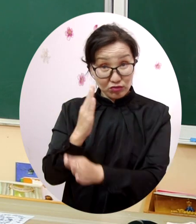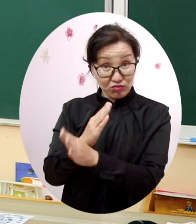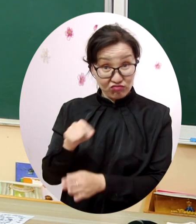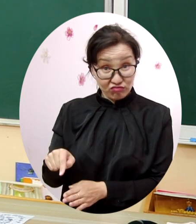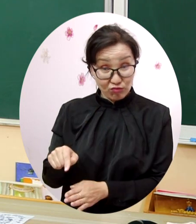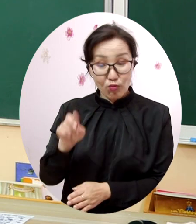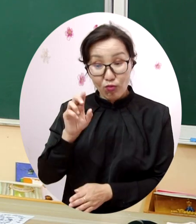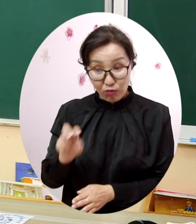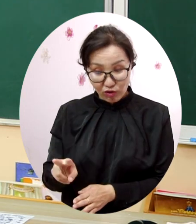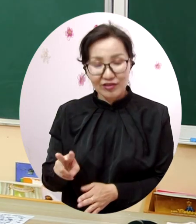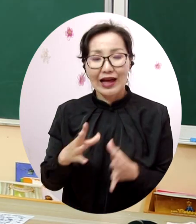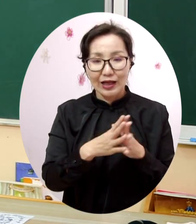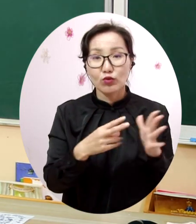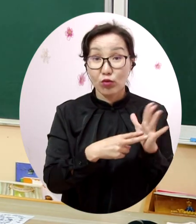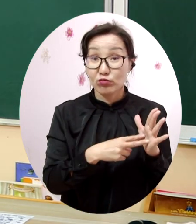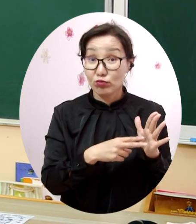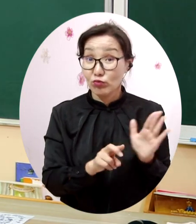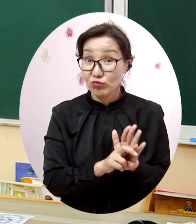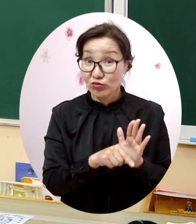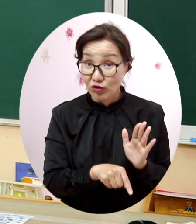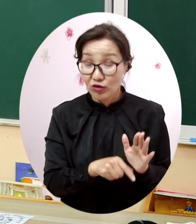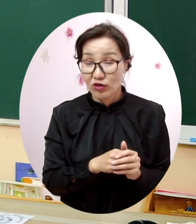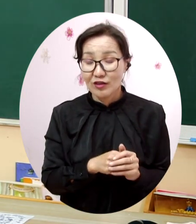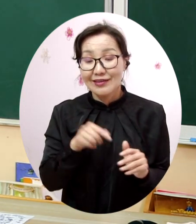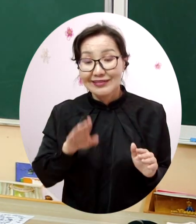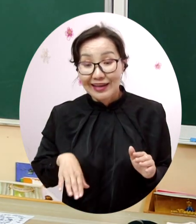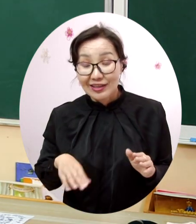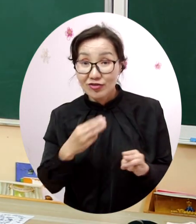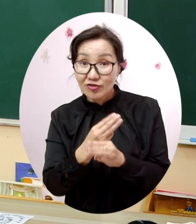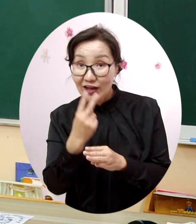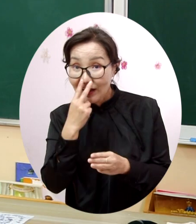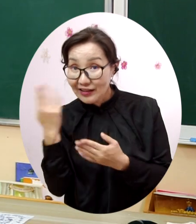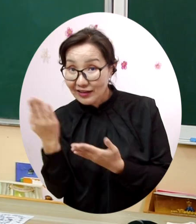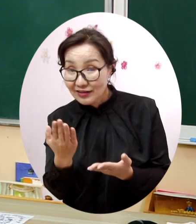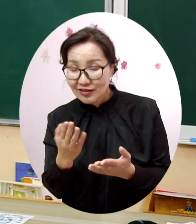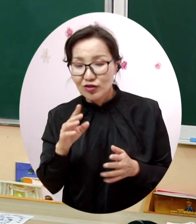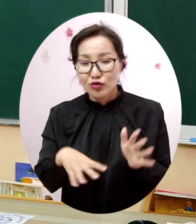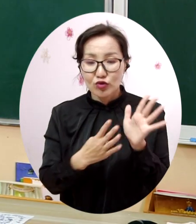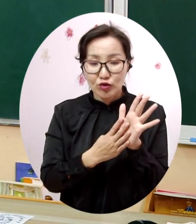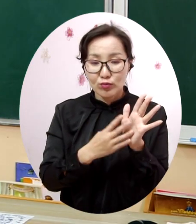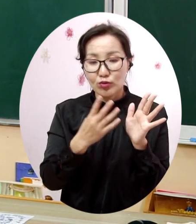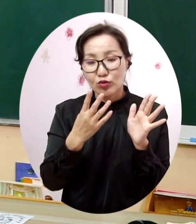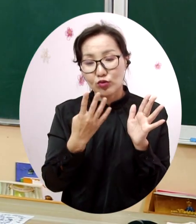төгссөн тоо бүхэн 10-т хуваагддаг. За тэгвэл дараагийн тоо нь